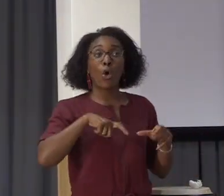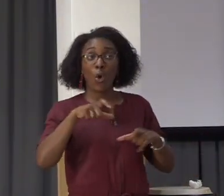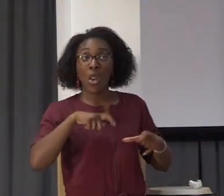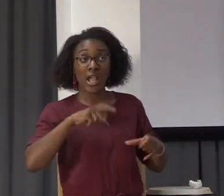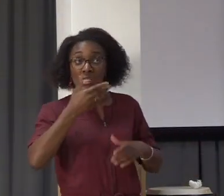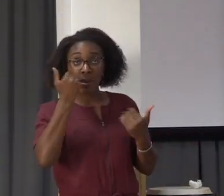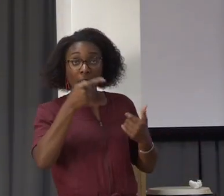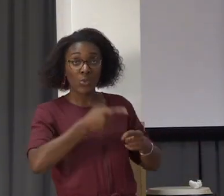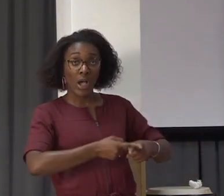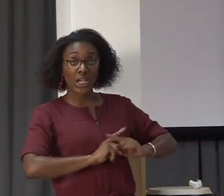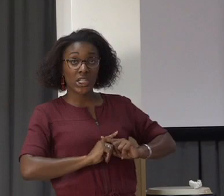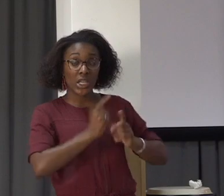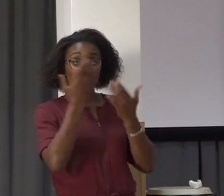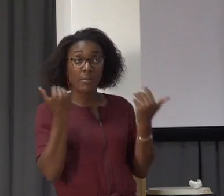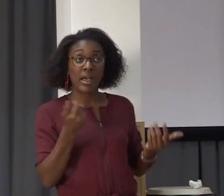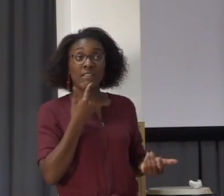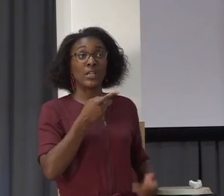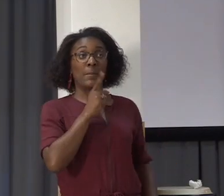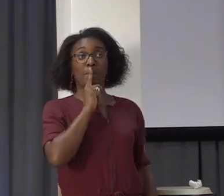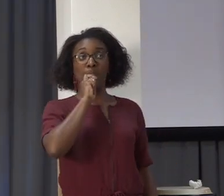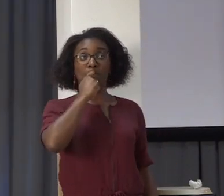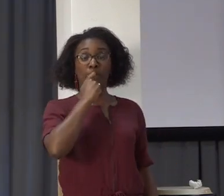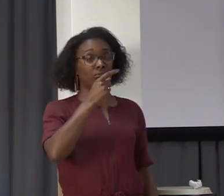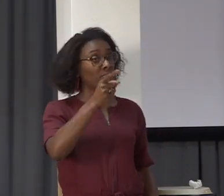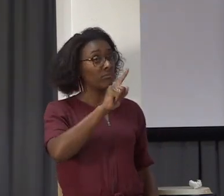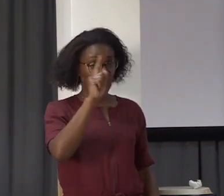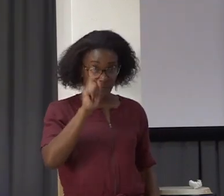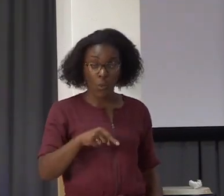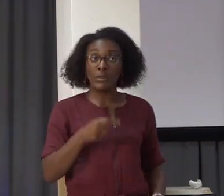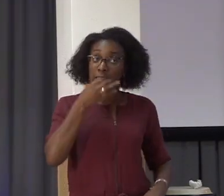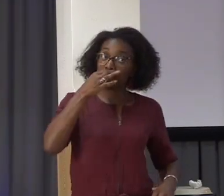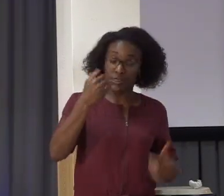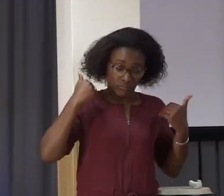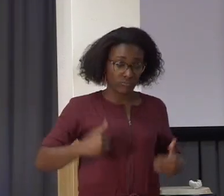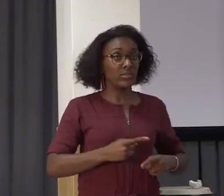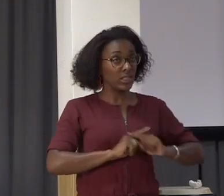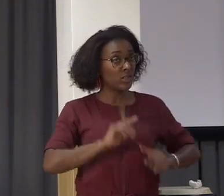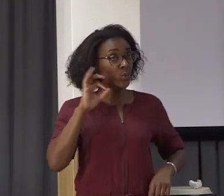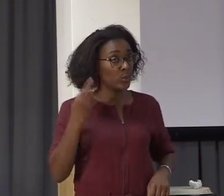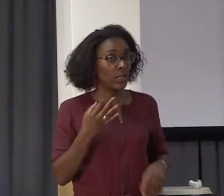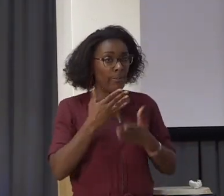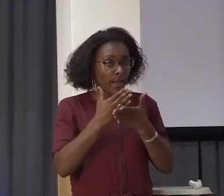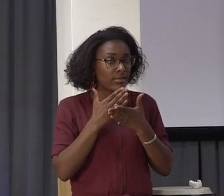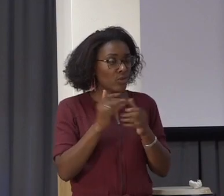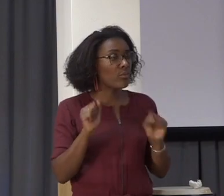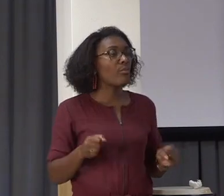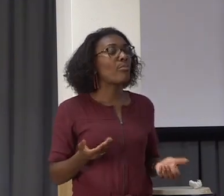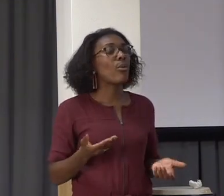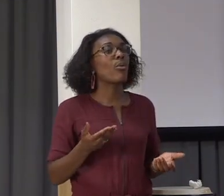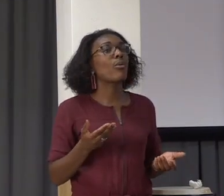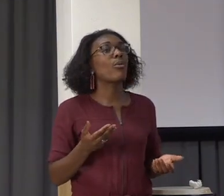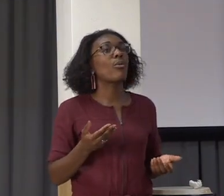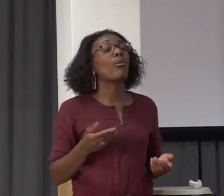disciples secrets, mais à pouvoir partager. Alors, vous voyez, ce qui s'est passé, c'est que les habitants des villages